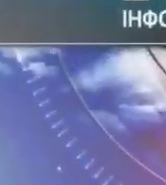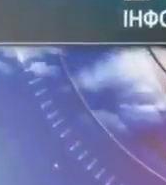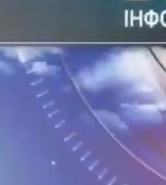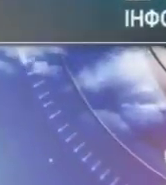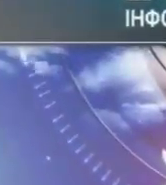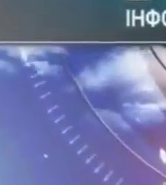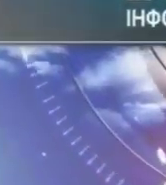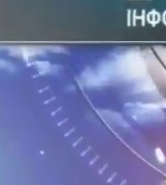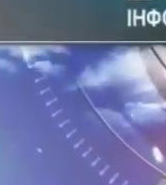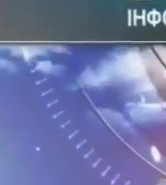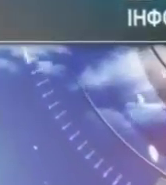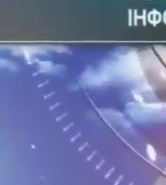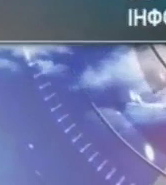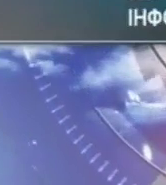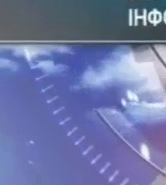Дякую!